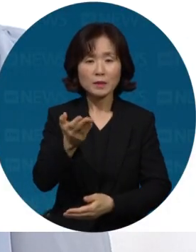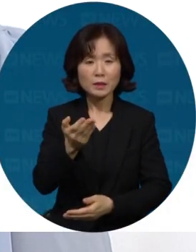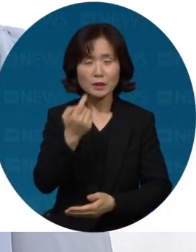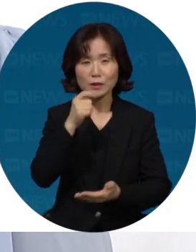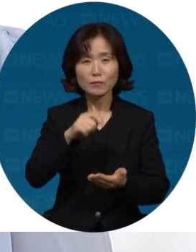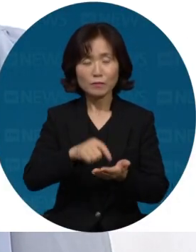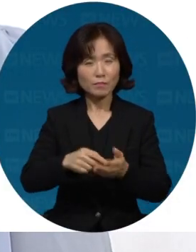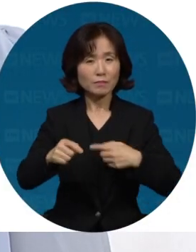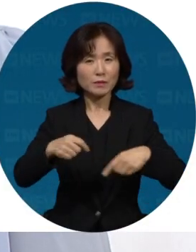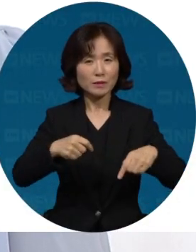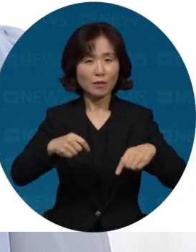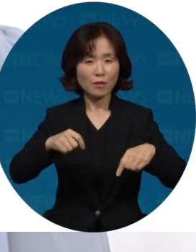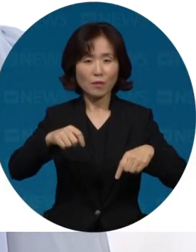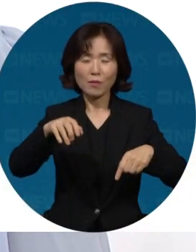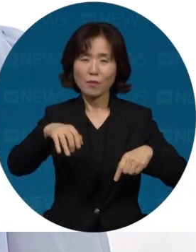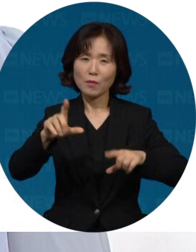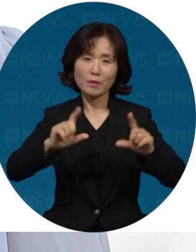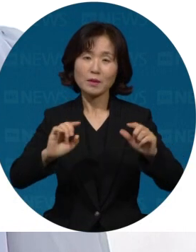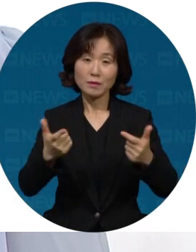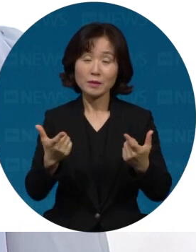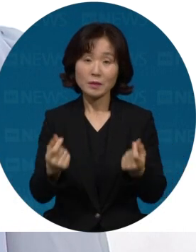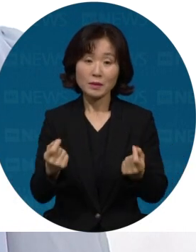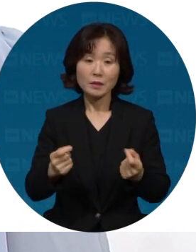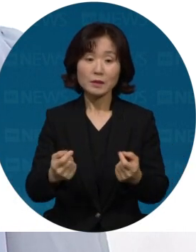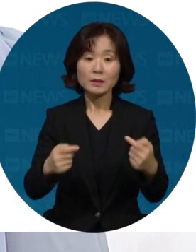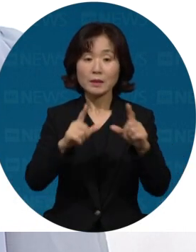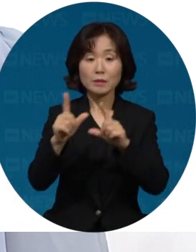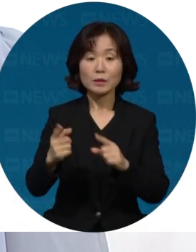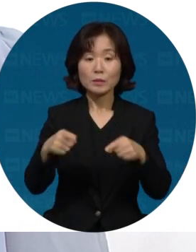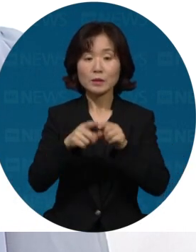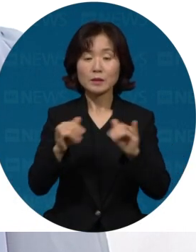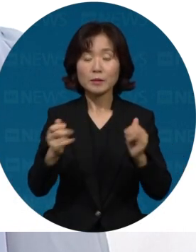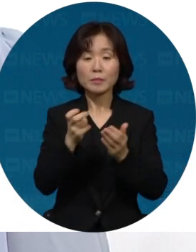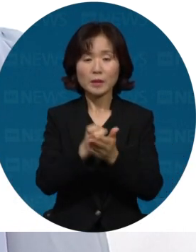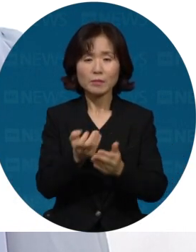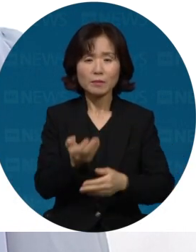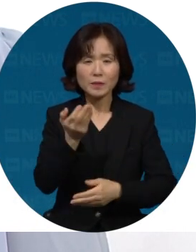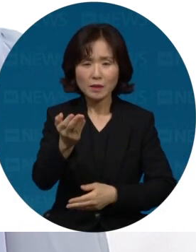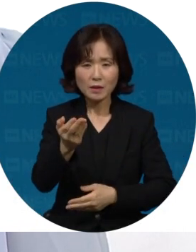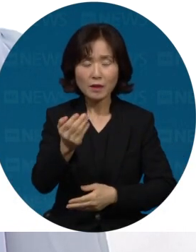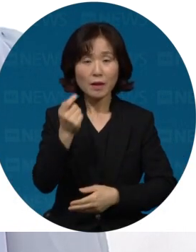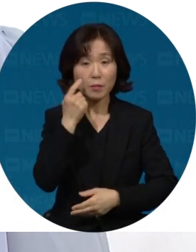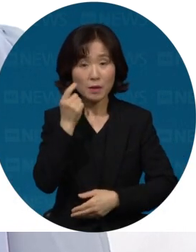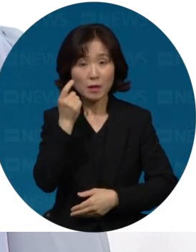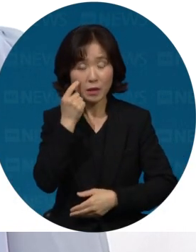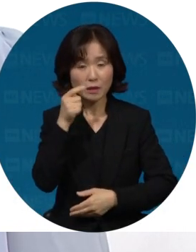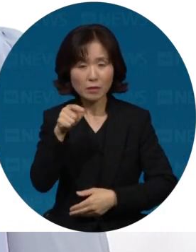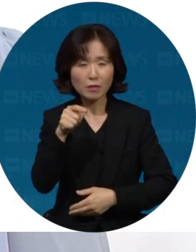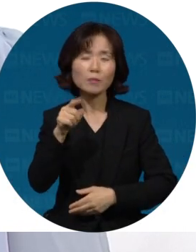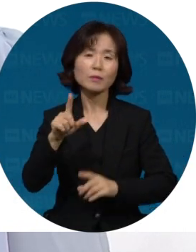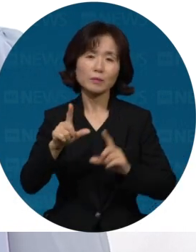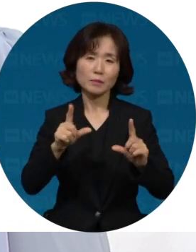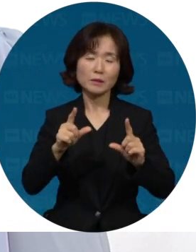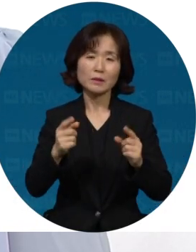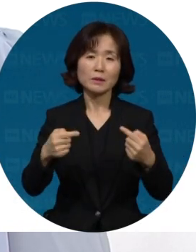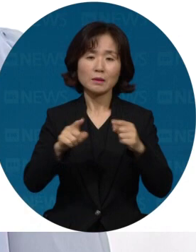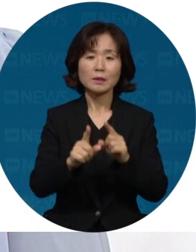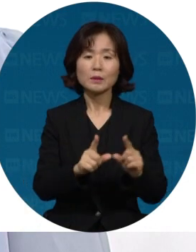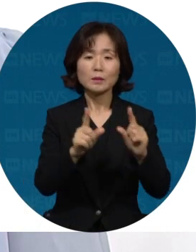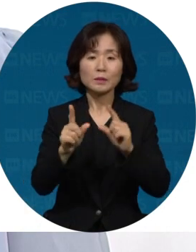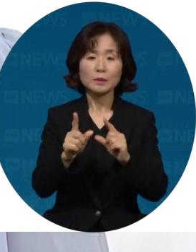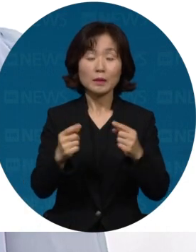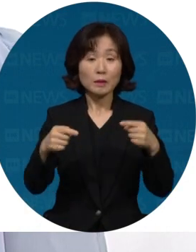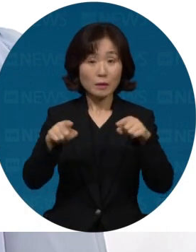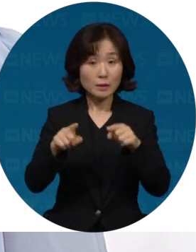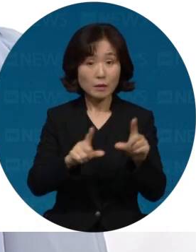쉬운 정치적 지형은 아닌데요. 생활동반자법을 발의하려고 시도하는 것부터 이 생활동반자법에 대한 논의가